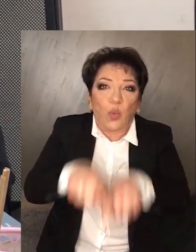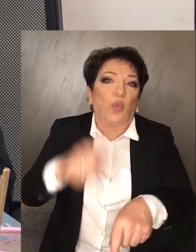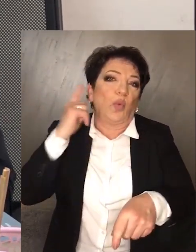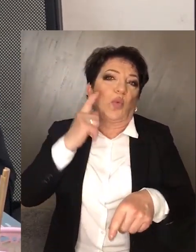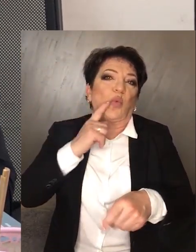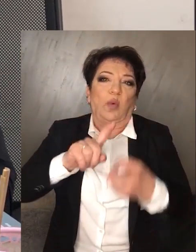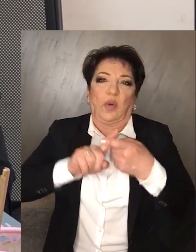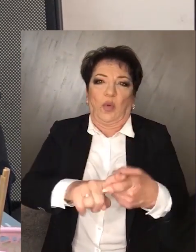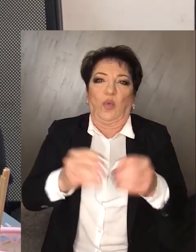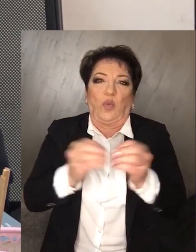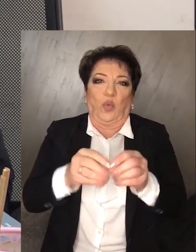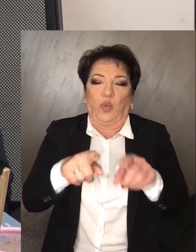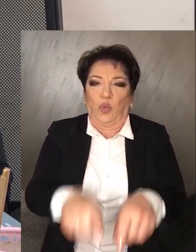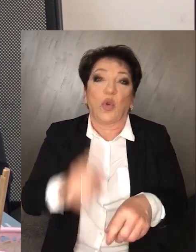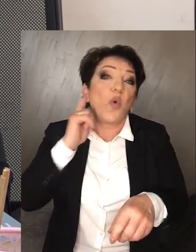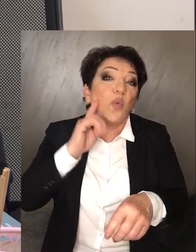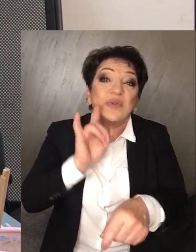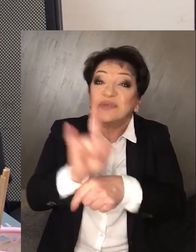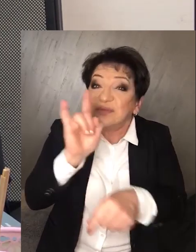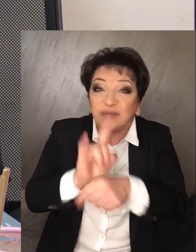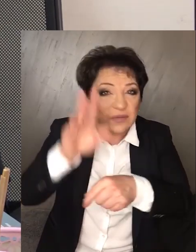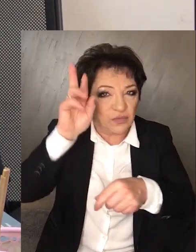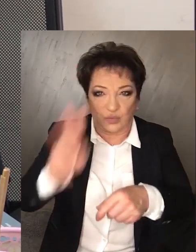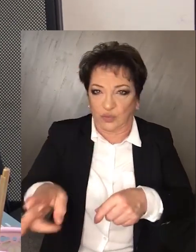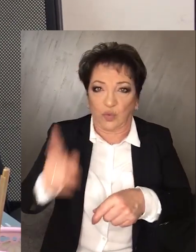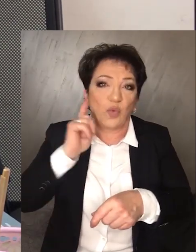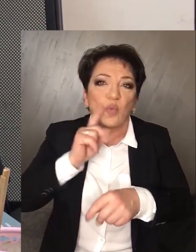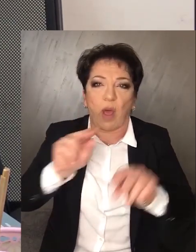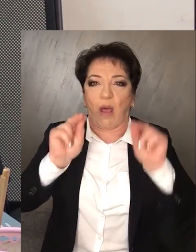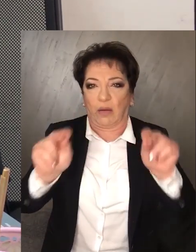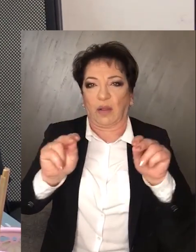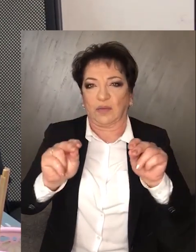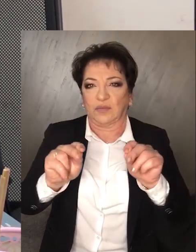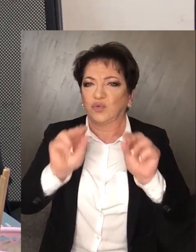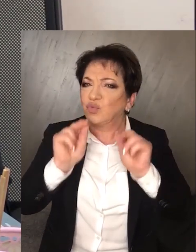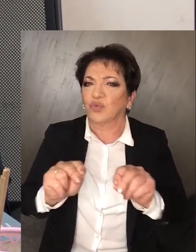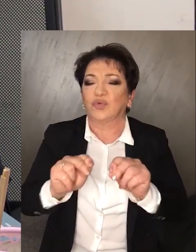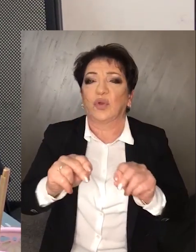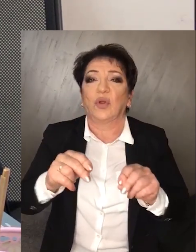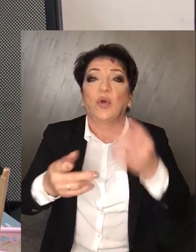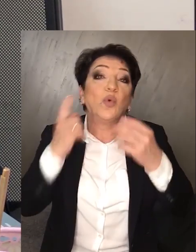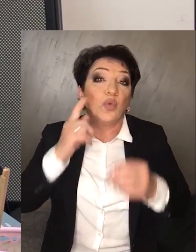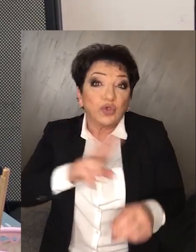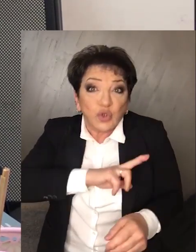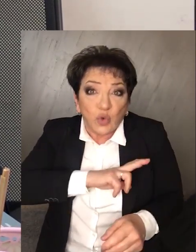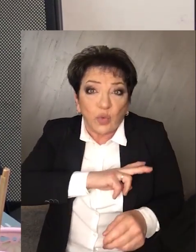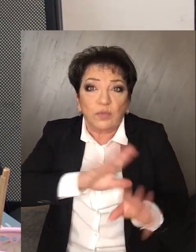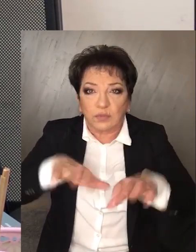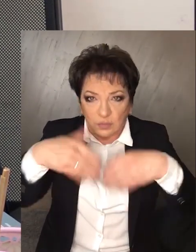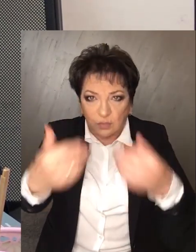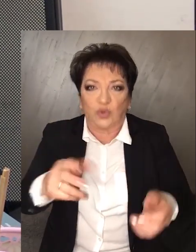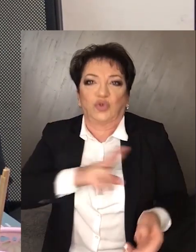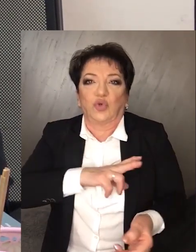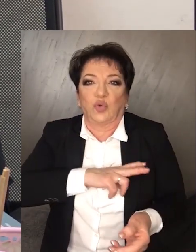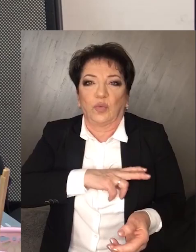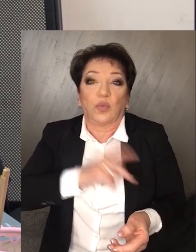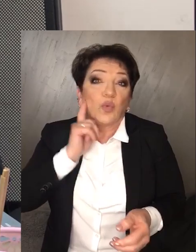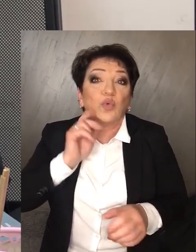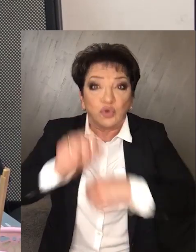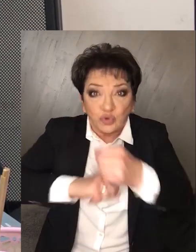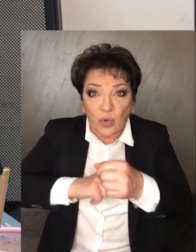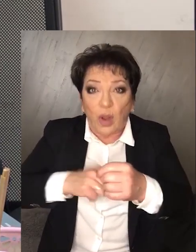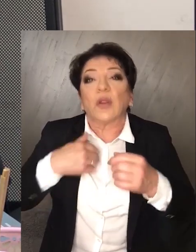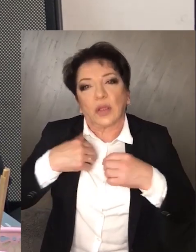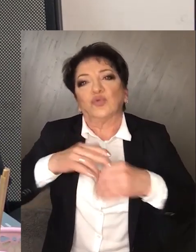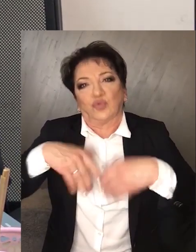կատարվում է բնության բոլոր երևույթները խուլերի աշխարհի մեջ են։ Մենք արհեստական ոչինչ չունենք։ Մենք սիրում